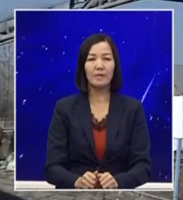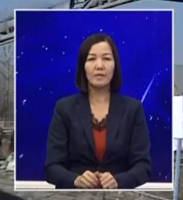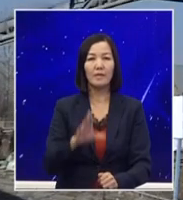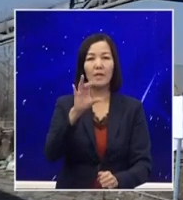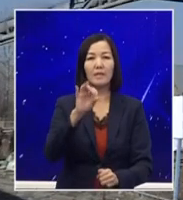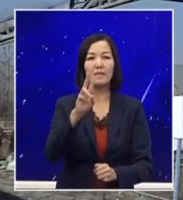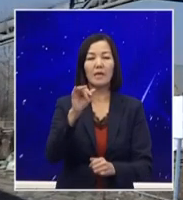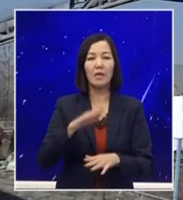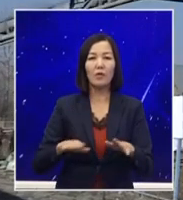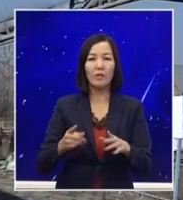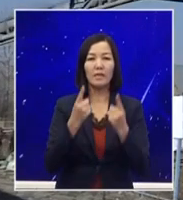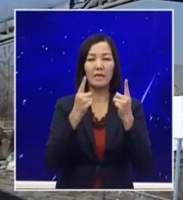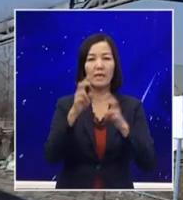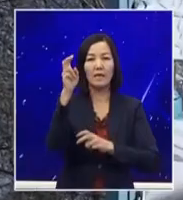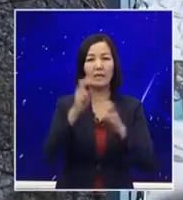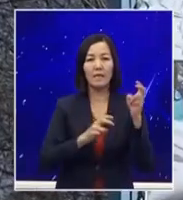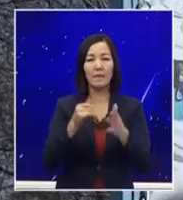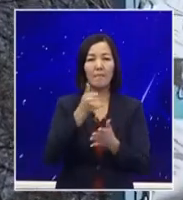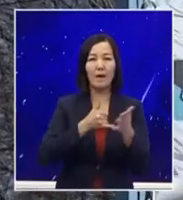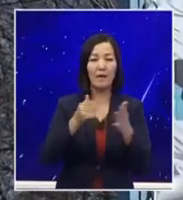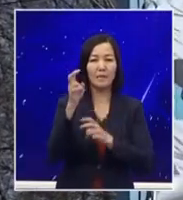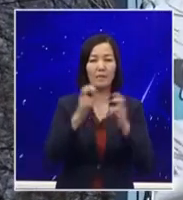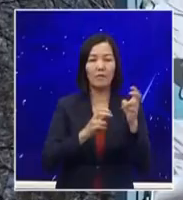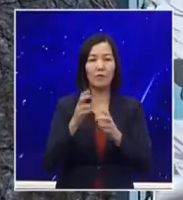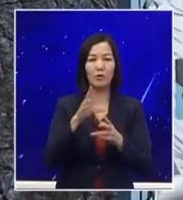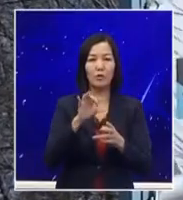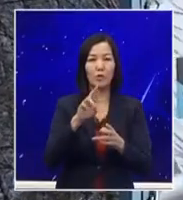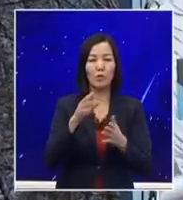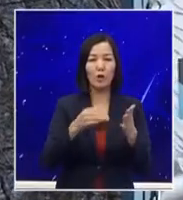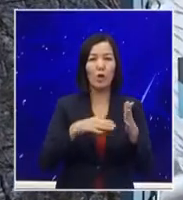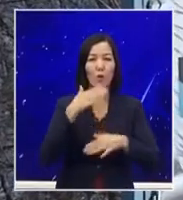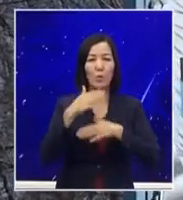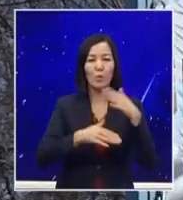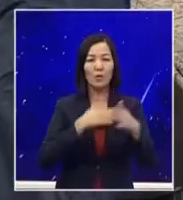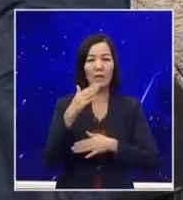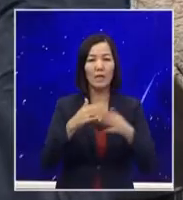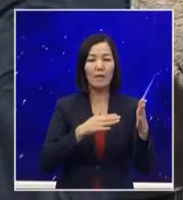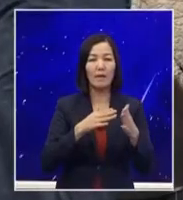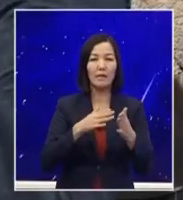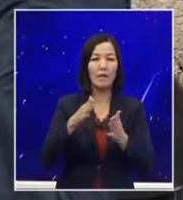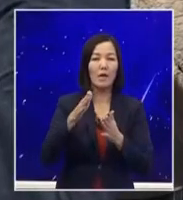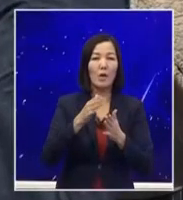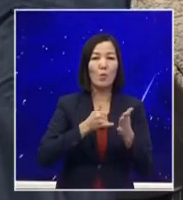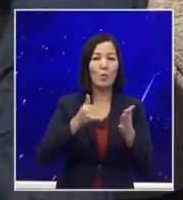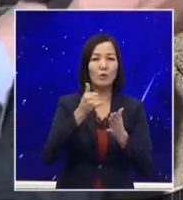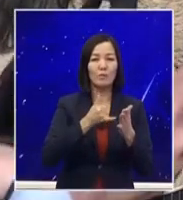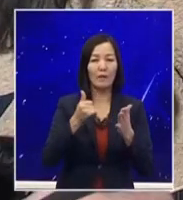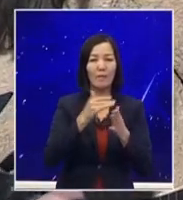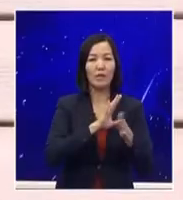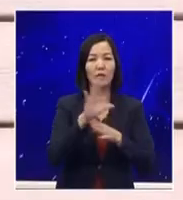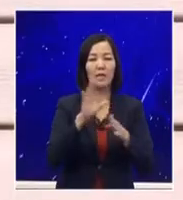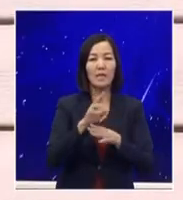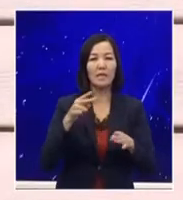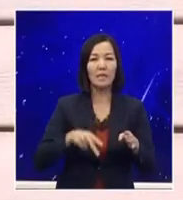Сарқан аудандағы ірі өндірістің бірі май зауыты. Мұнда соя өңделіп, өсімдік майы шығарылады. Биыл кәсіпорын жұмыспен қамту жол картасы